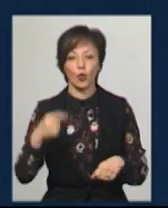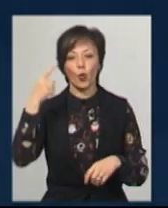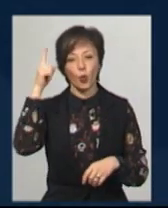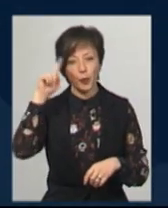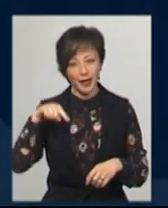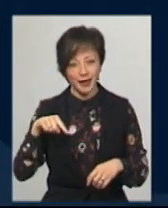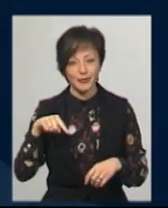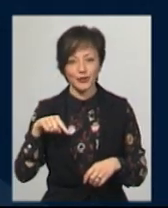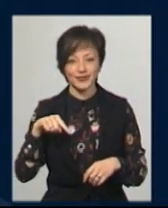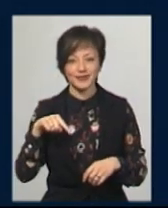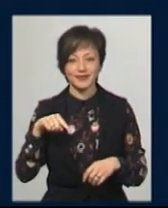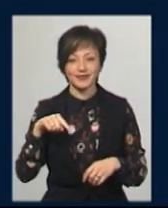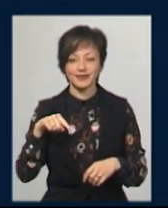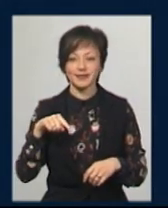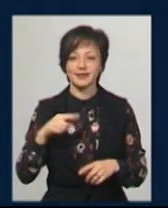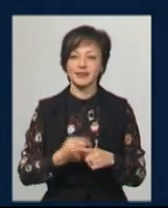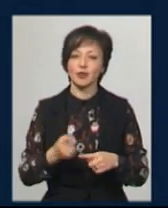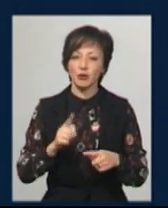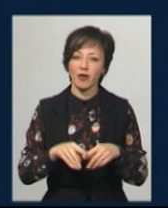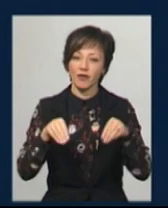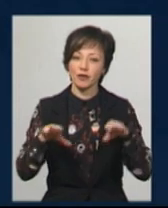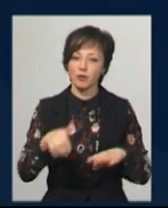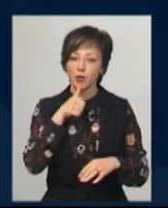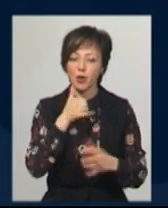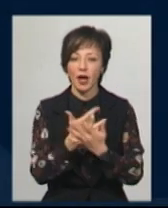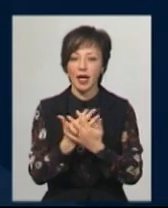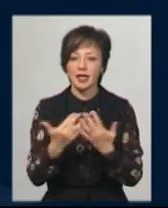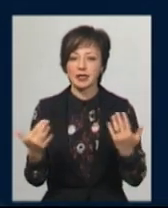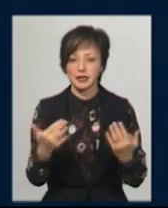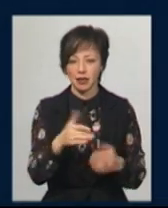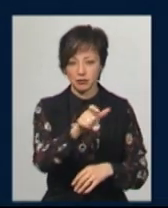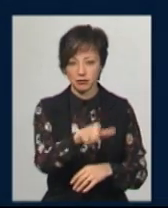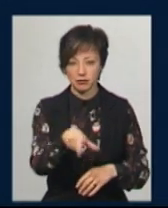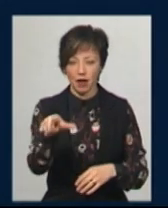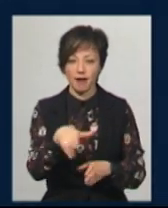вміємо, як то кажуть. Тому ми вирішили спробувати різних виконавців.